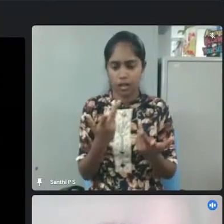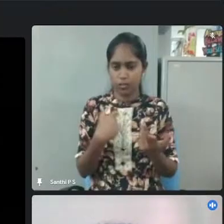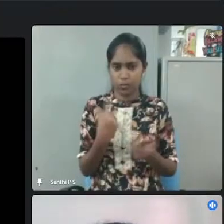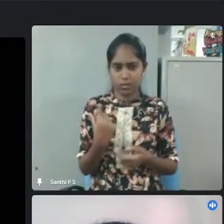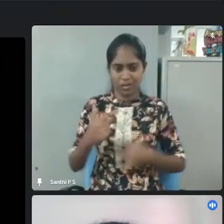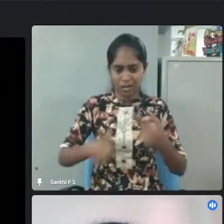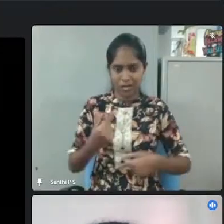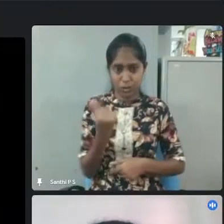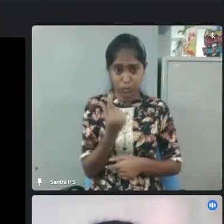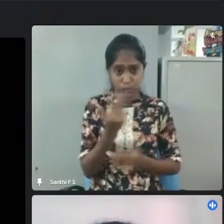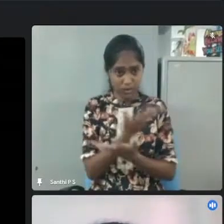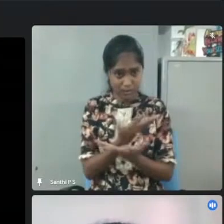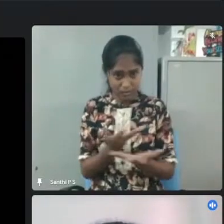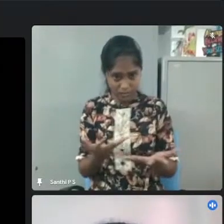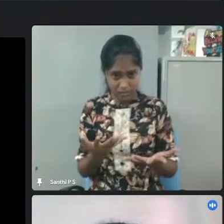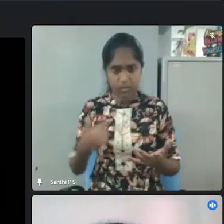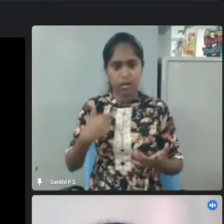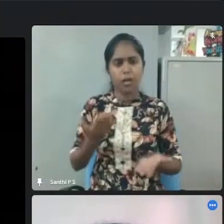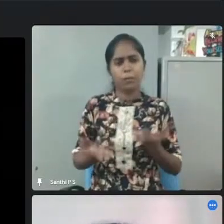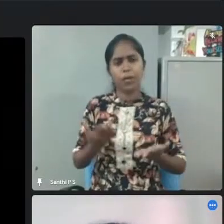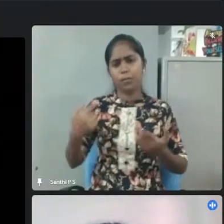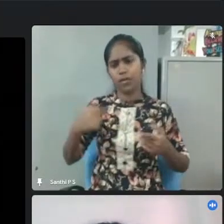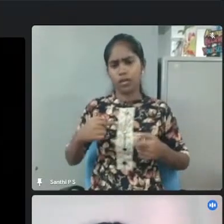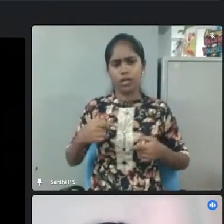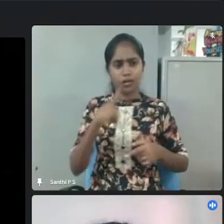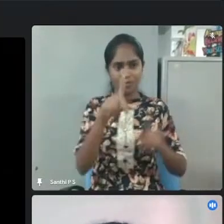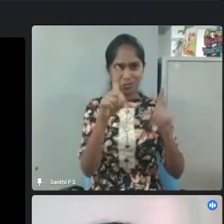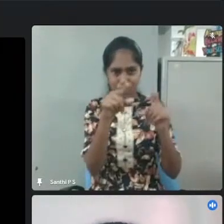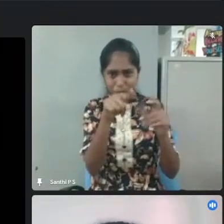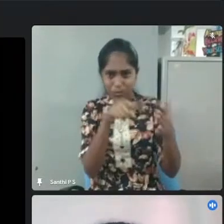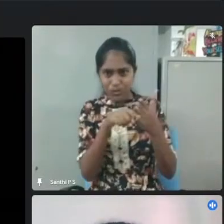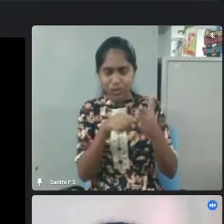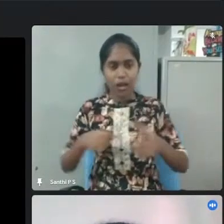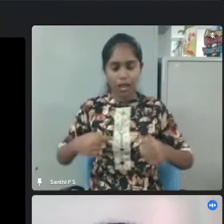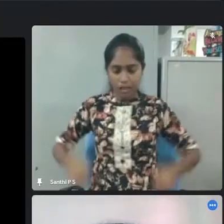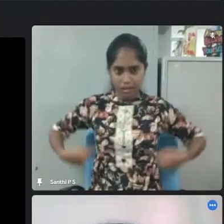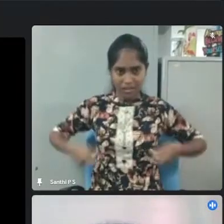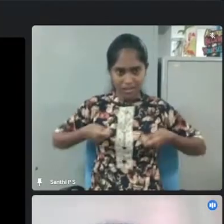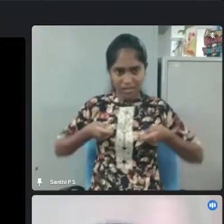ഈ പടത്തിൽ കാണിച്ചിരിക്കുന്ന പോലെ ഒരു വീൽ ചെയർ ആവാം, മറ്റ് സാങ്കേതിക വിദ്യകളാവാം,